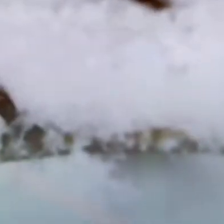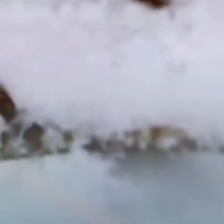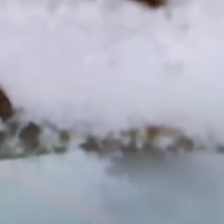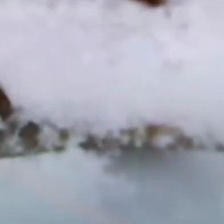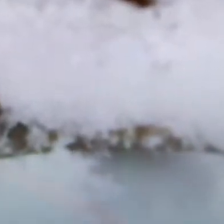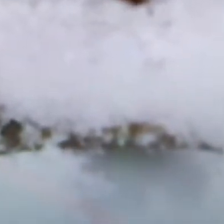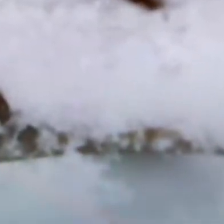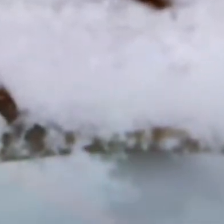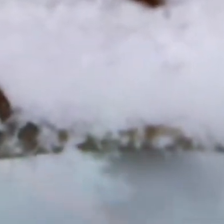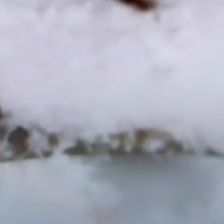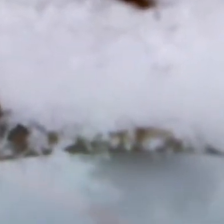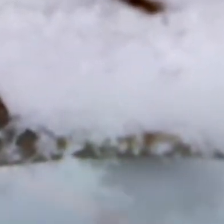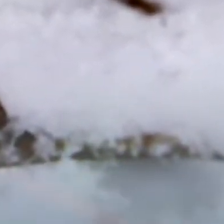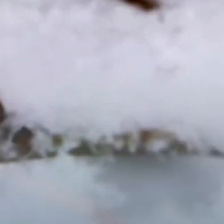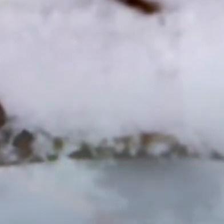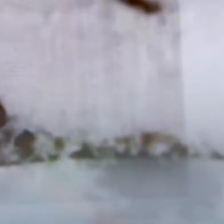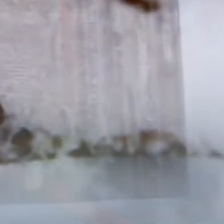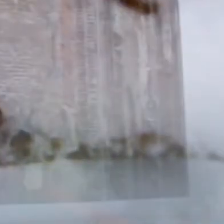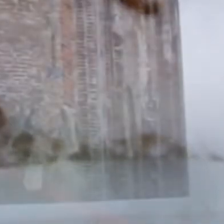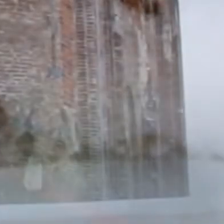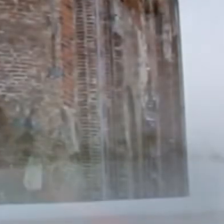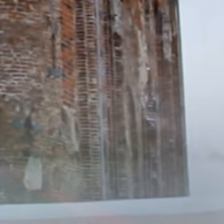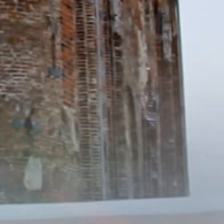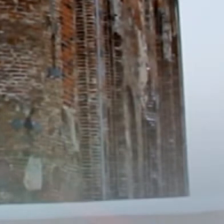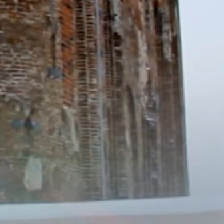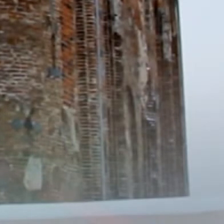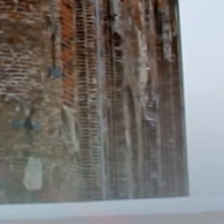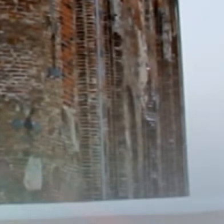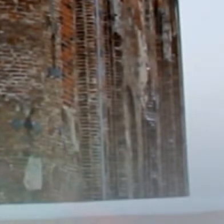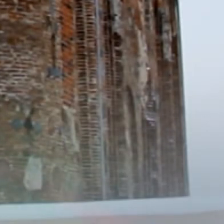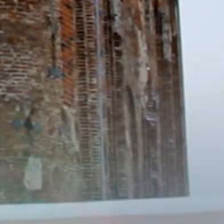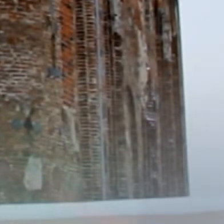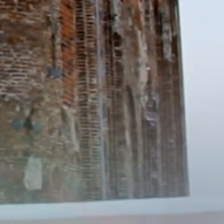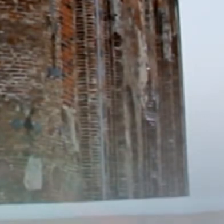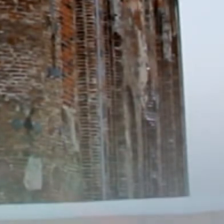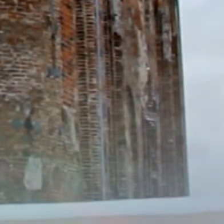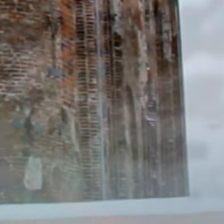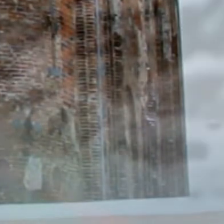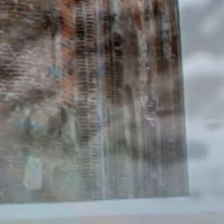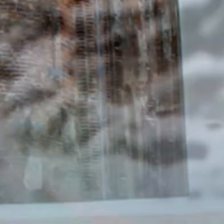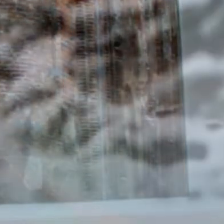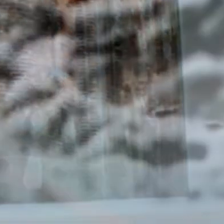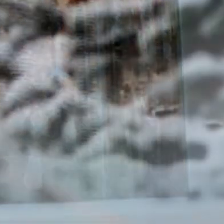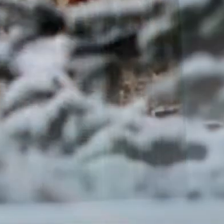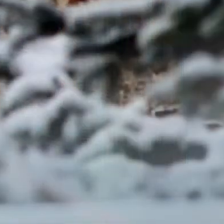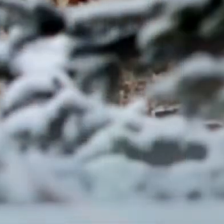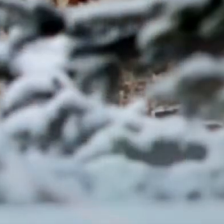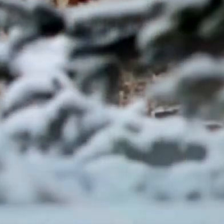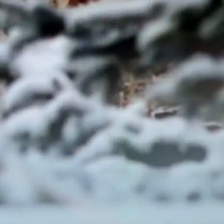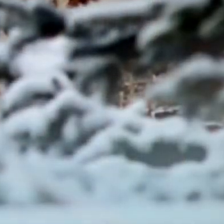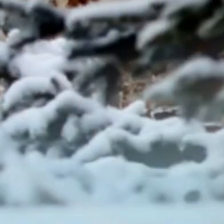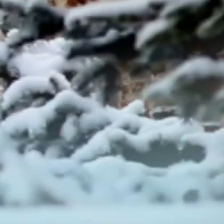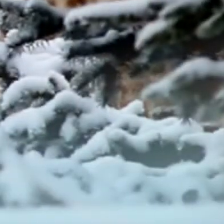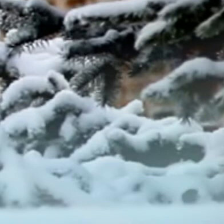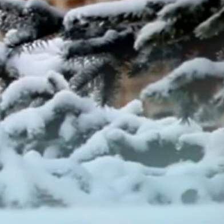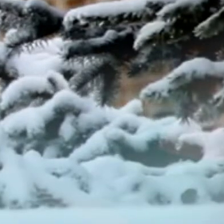геамагнітных хваляванняў. Узыход сонца ў 9 гадзін 36 хвілін, захад у 17:30. Светлавы дзень у параўнанні з